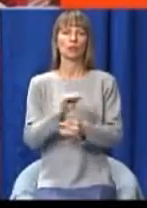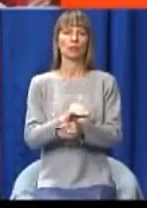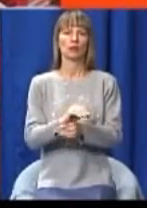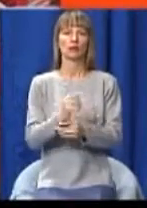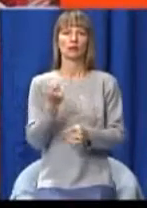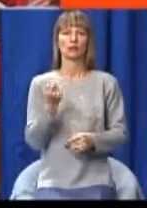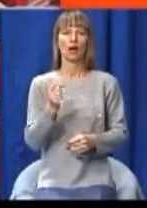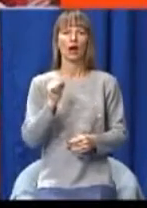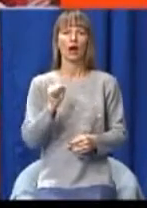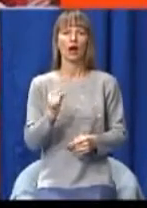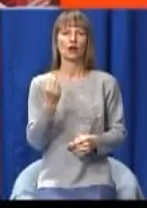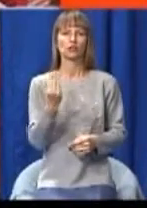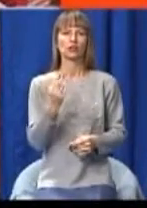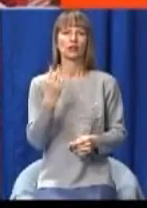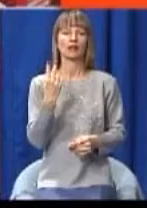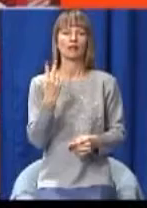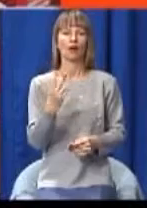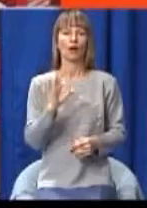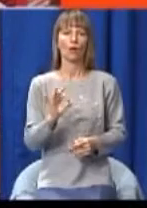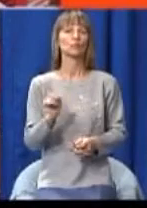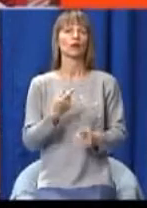трошки H2O. Що таке H2O?